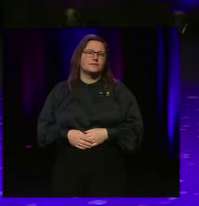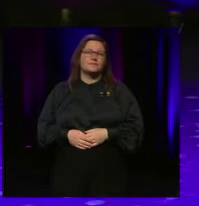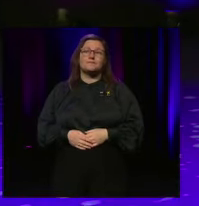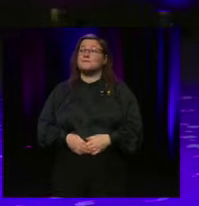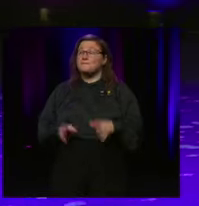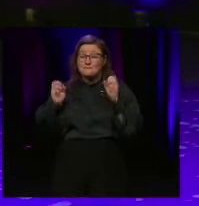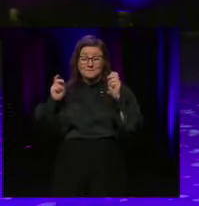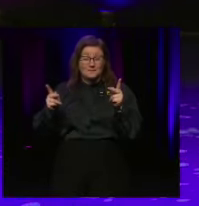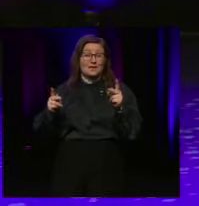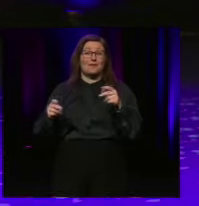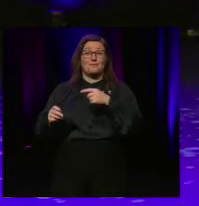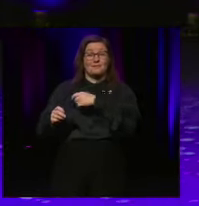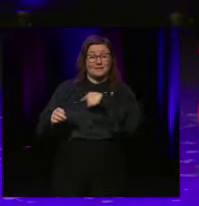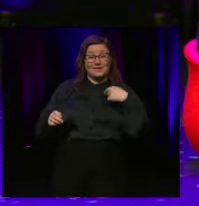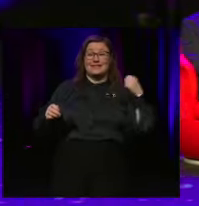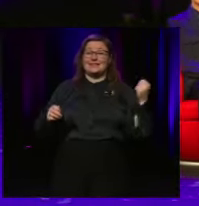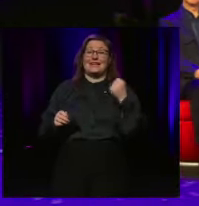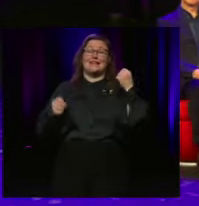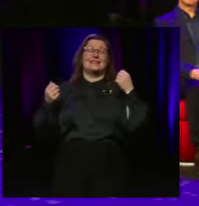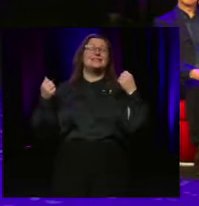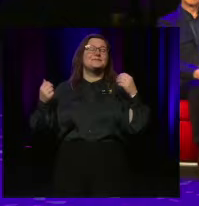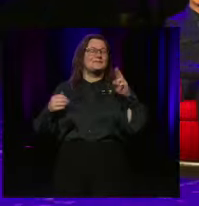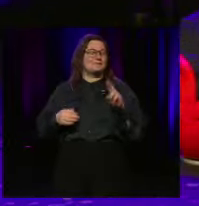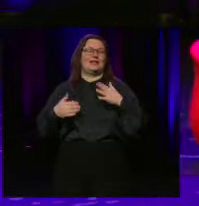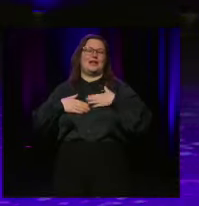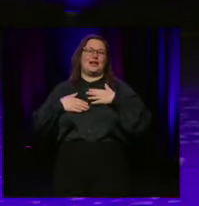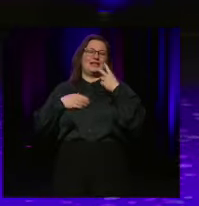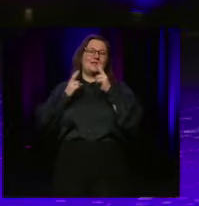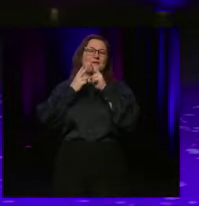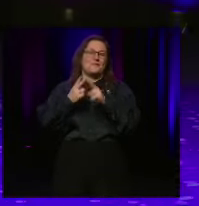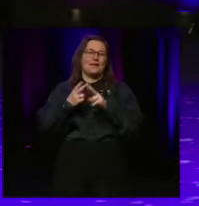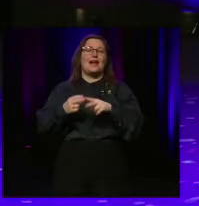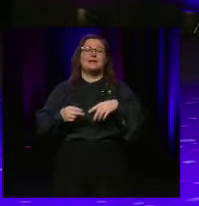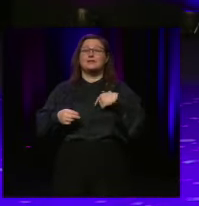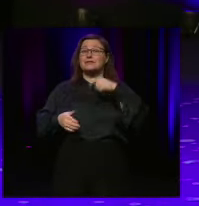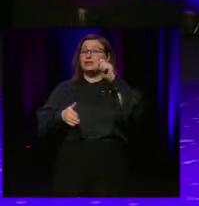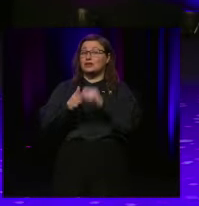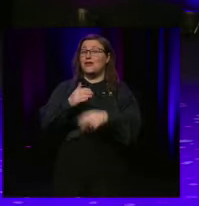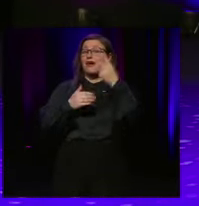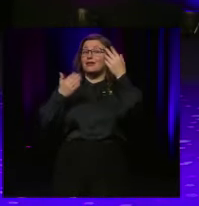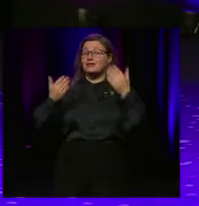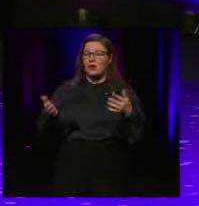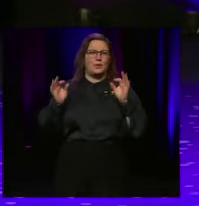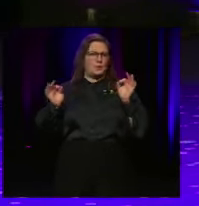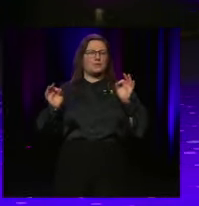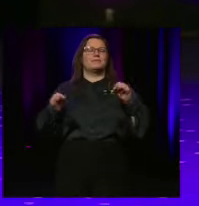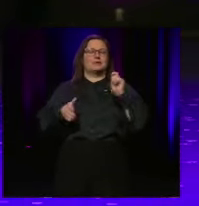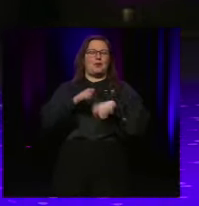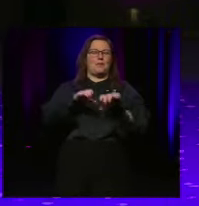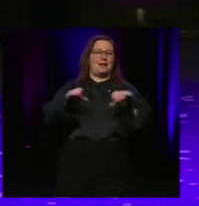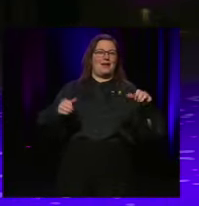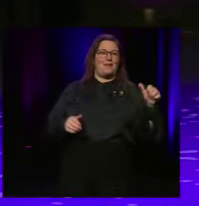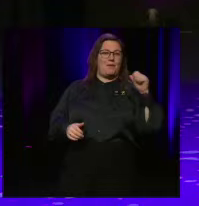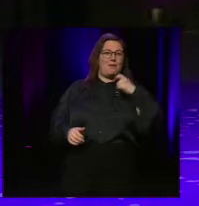Annars så är vi jätteglada att ses igen och jag tänker att vi sätter igång dag 2. Och det gör vi med den här panelen som vi ser bakom